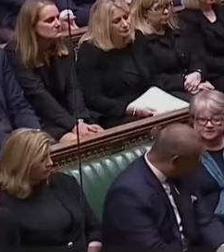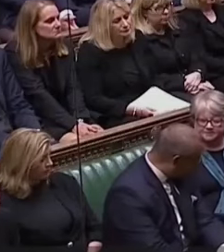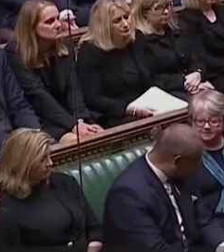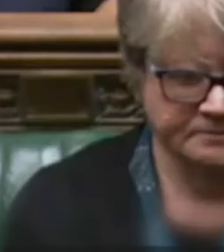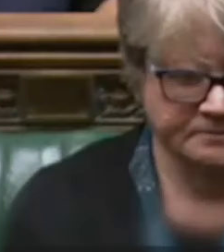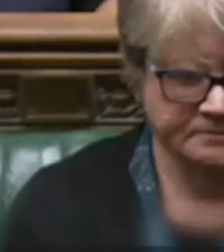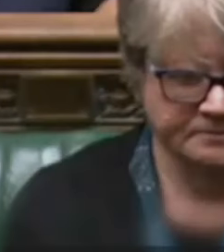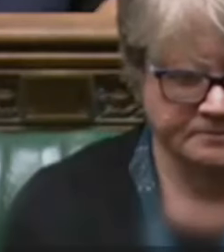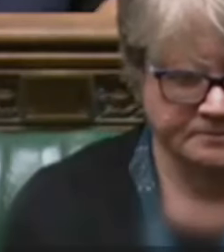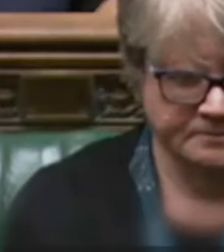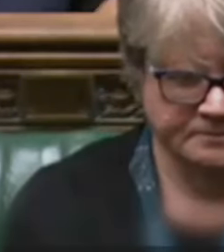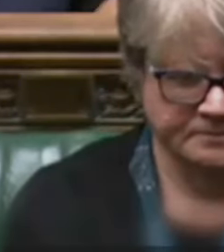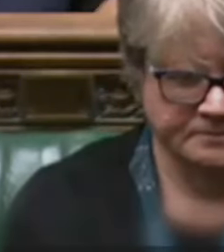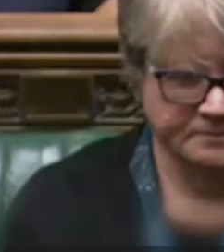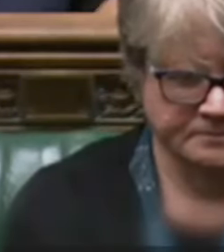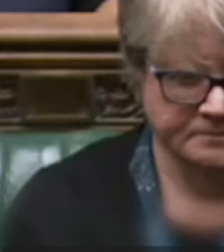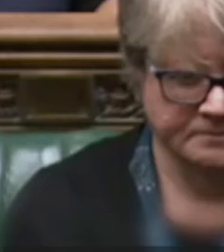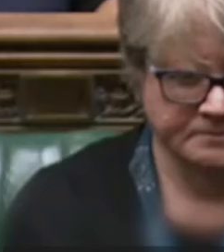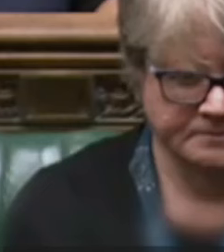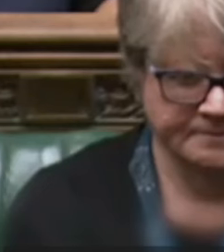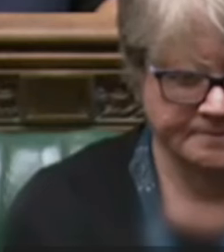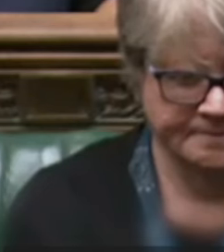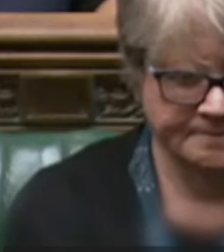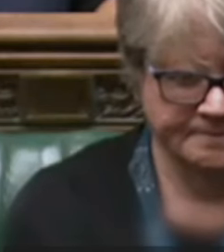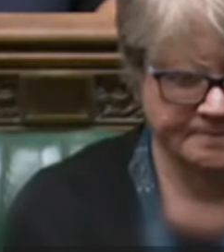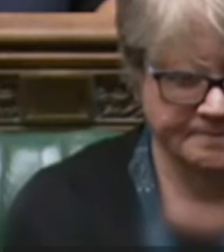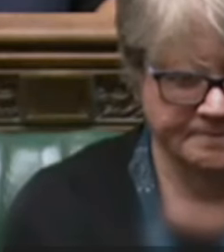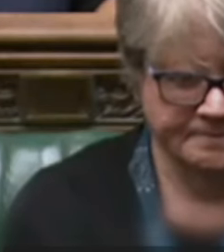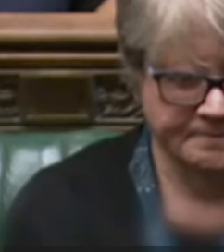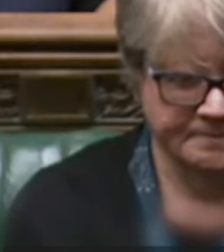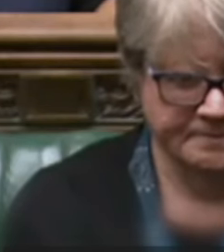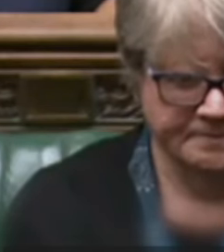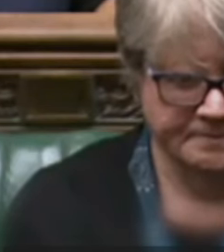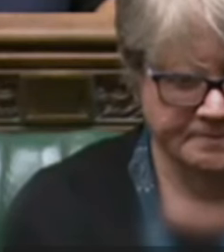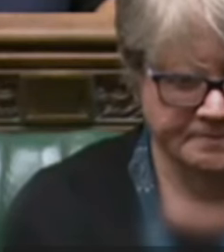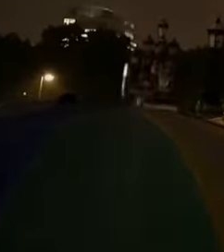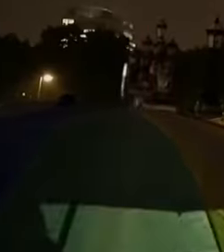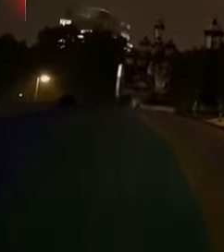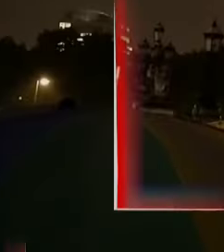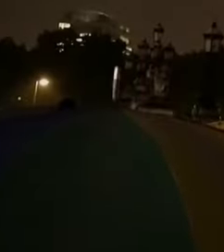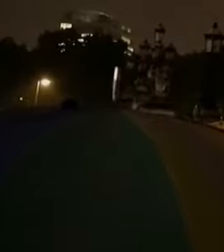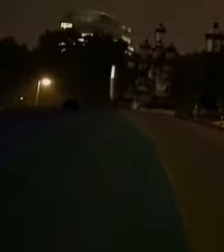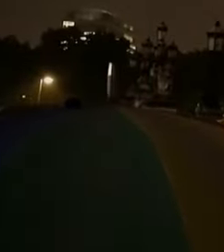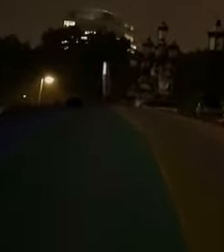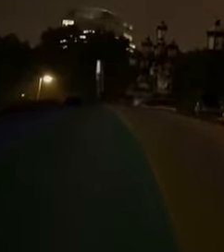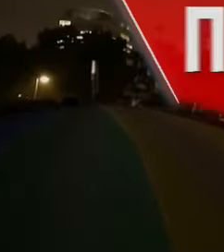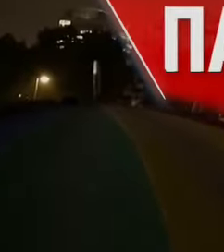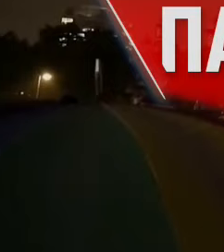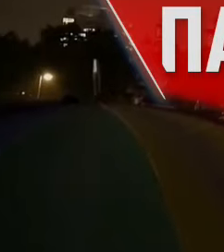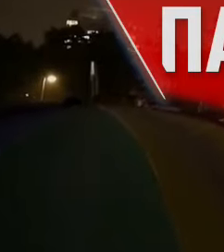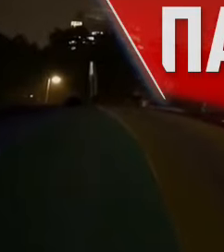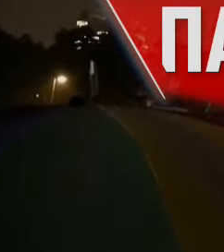late Majesty Queen Elizabeth II was one of the greatest leaders the world has ever known.